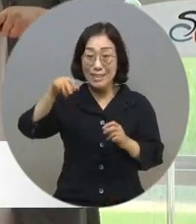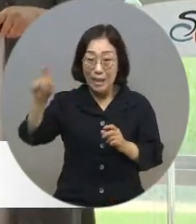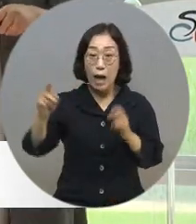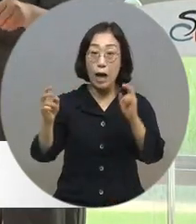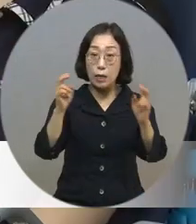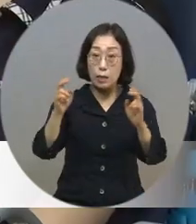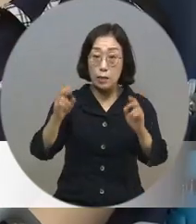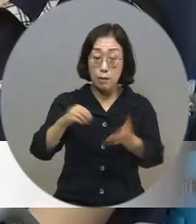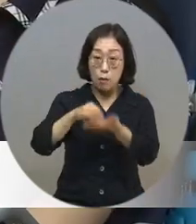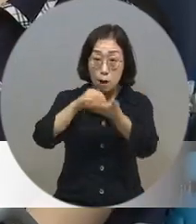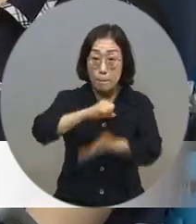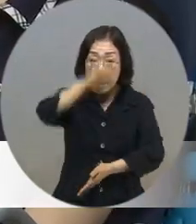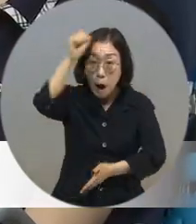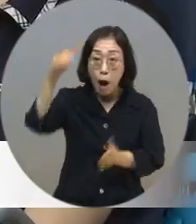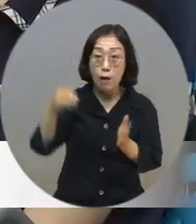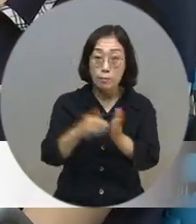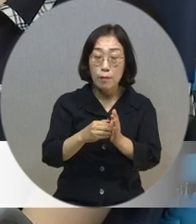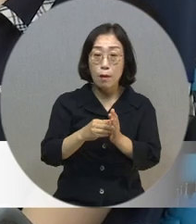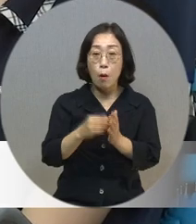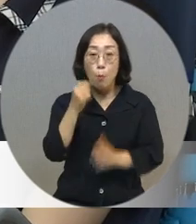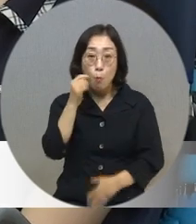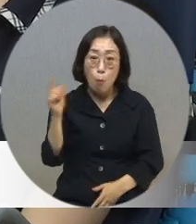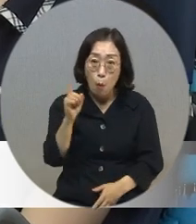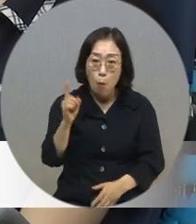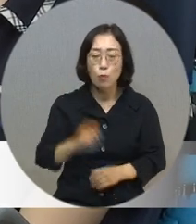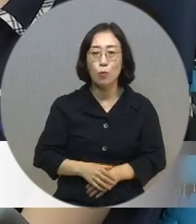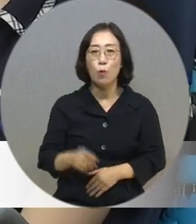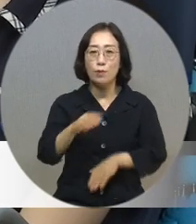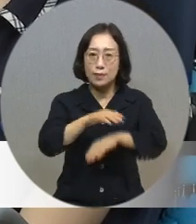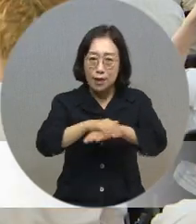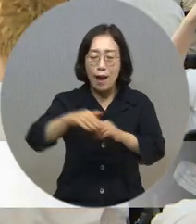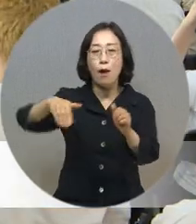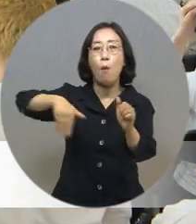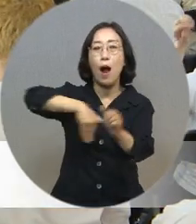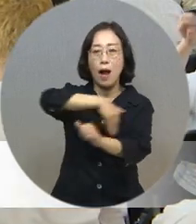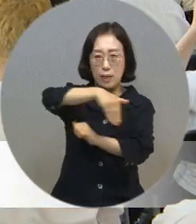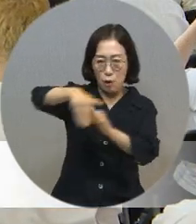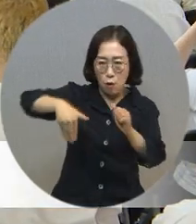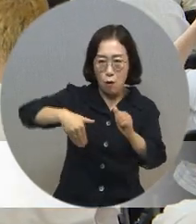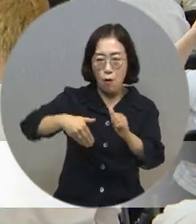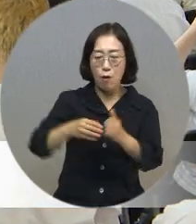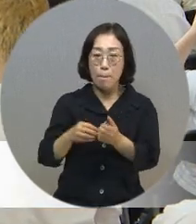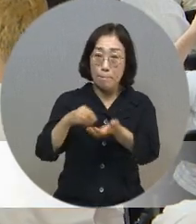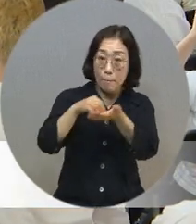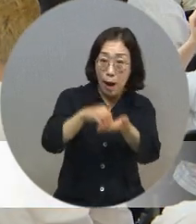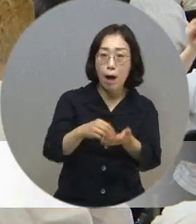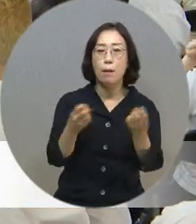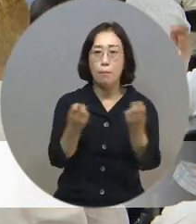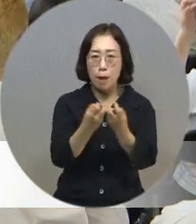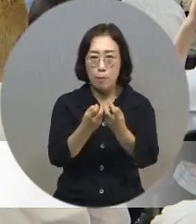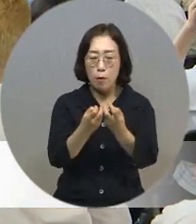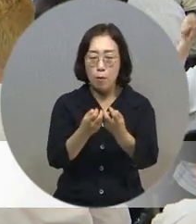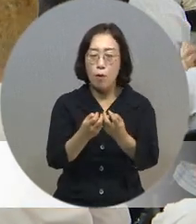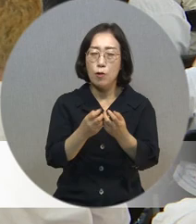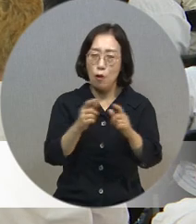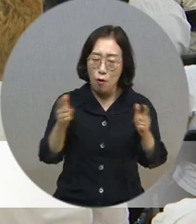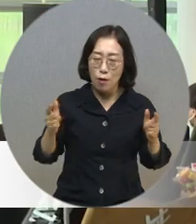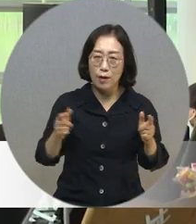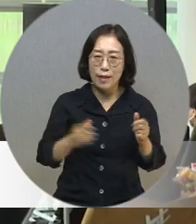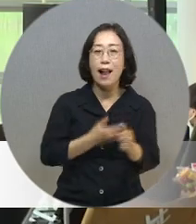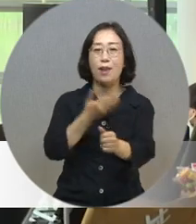과정 픽사의 창의력을 높이기 위한 작업 환경 등 애니메이터 학생들에게 블